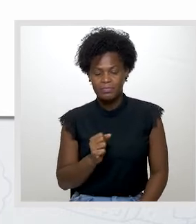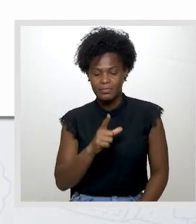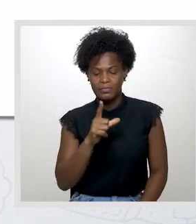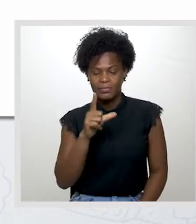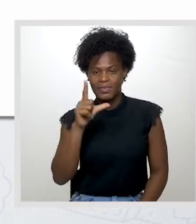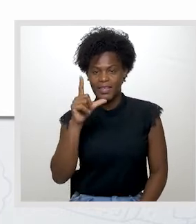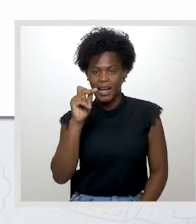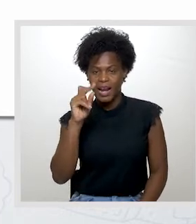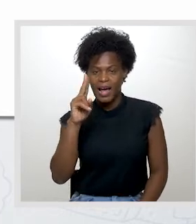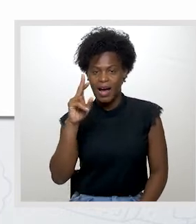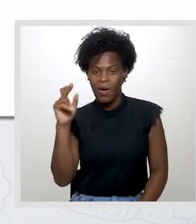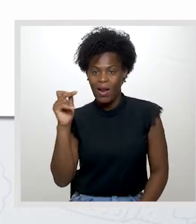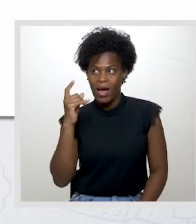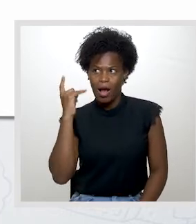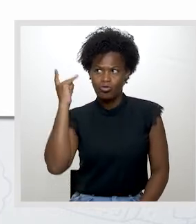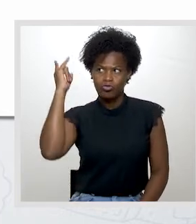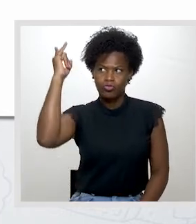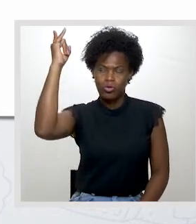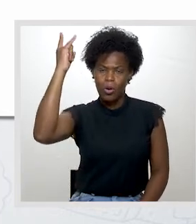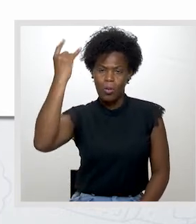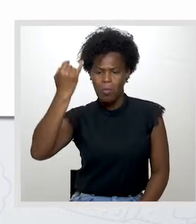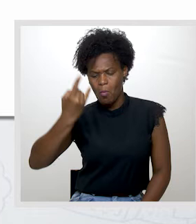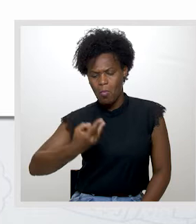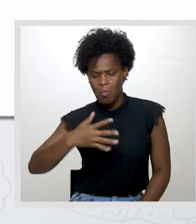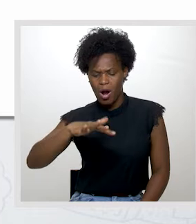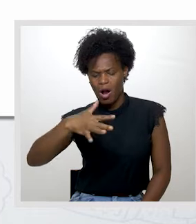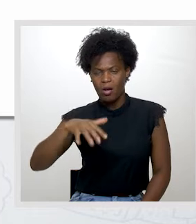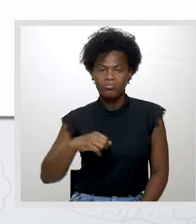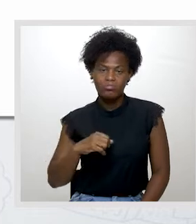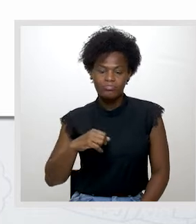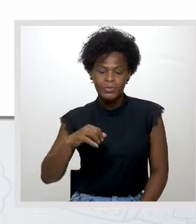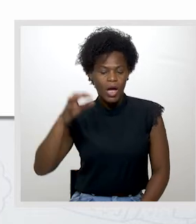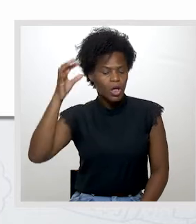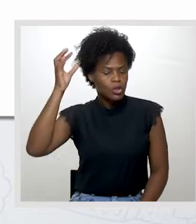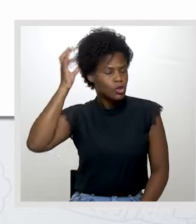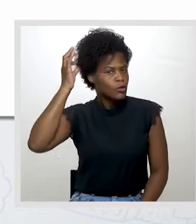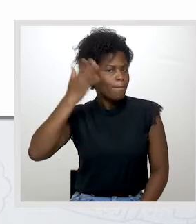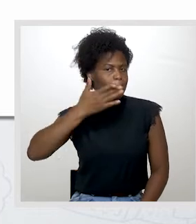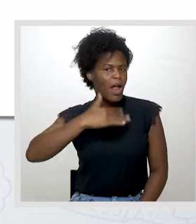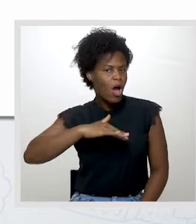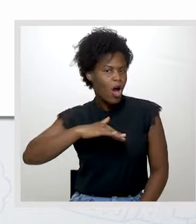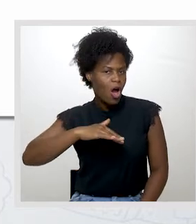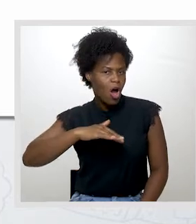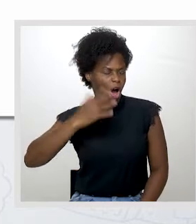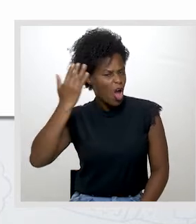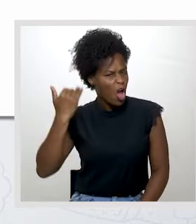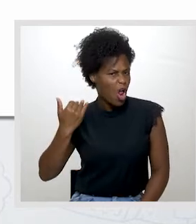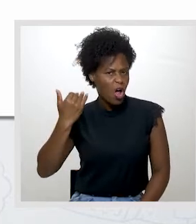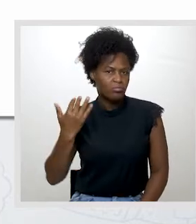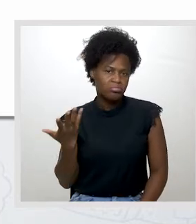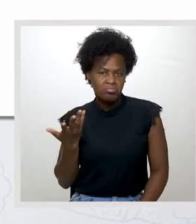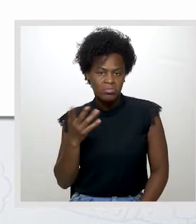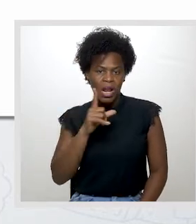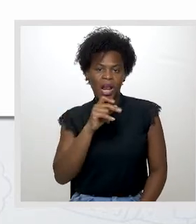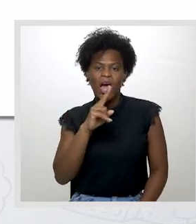Laura est grande et mince. Ses cheveux sont blonds et mi-longs. Laura